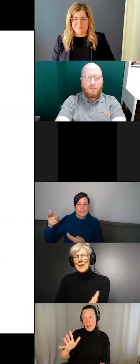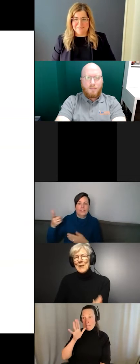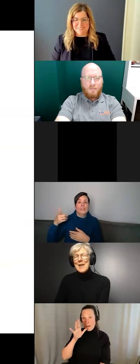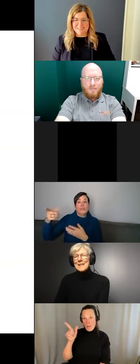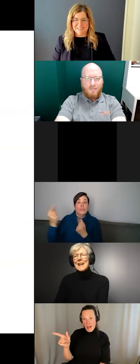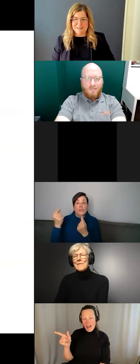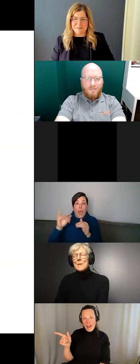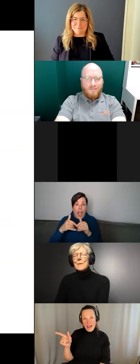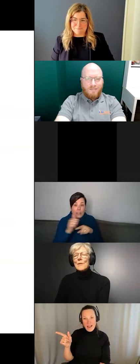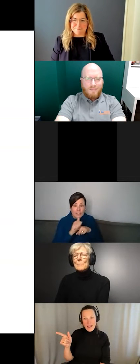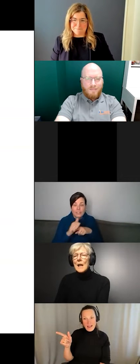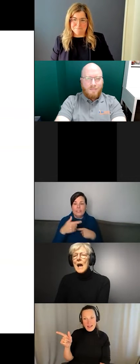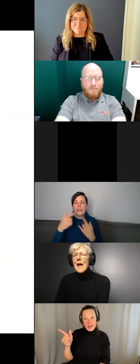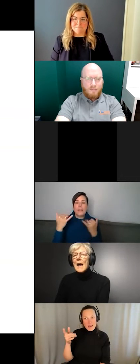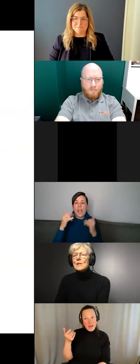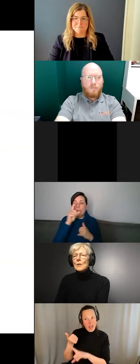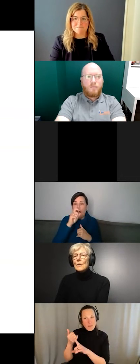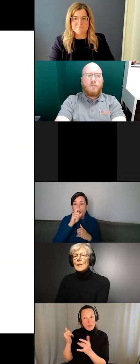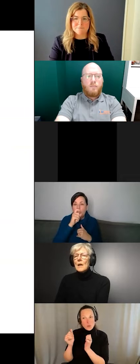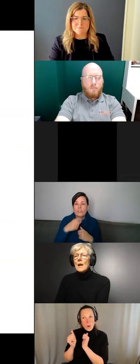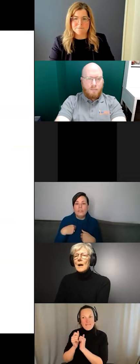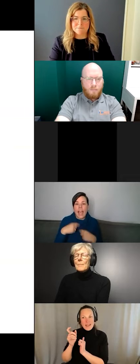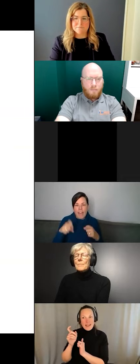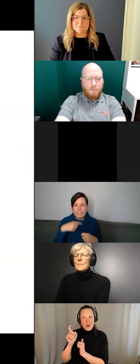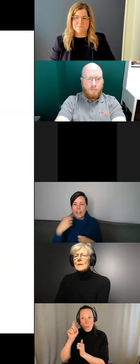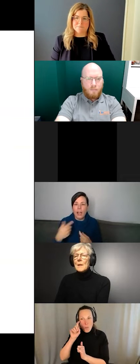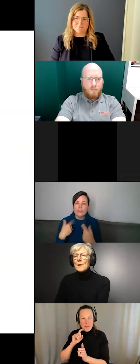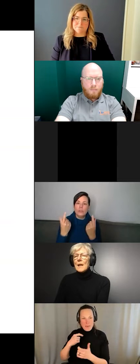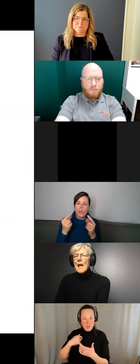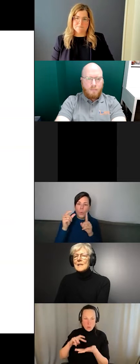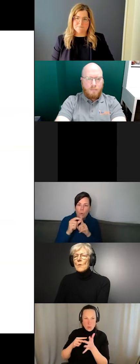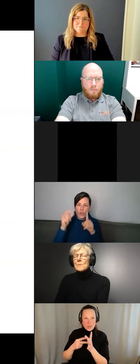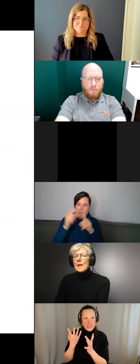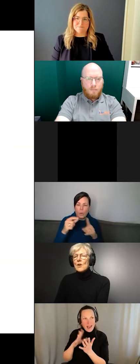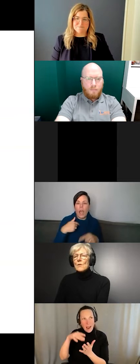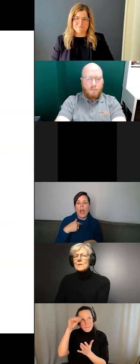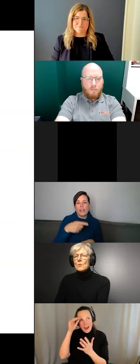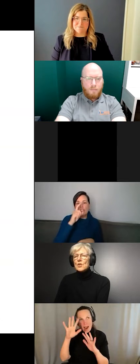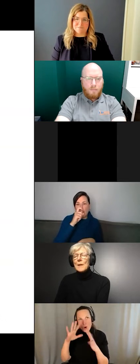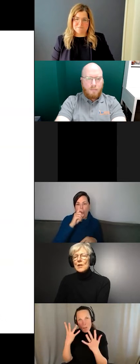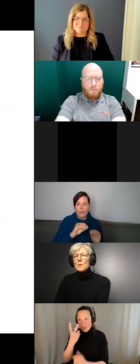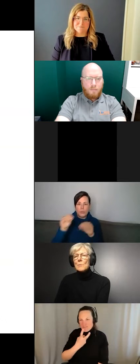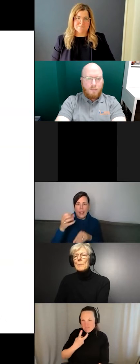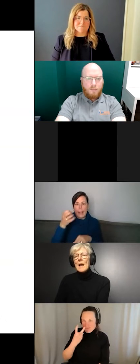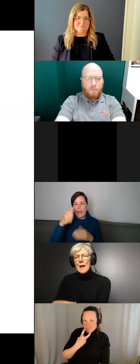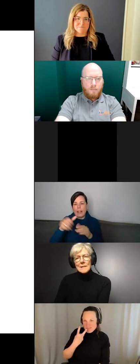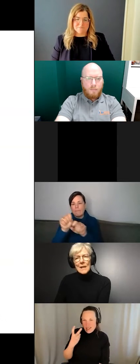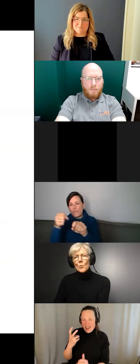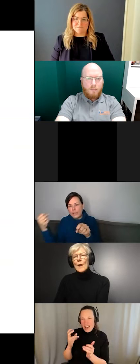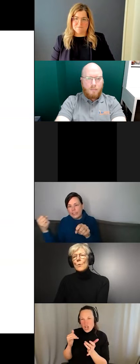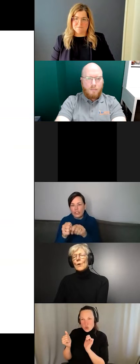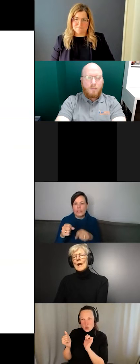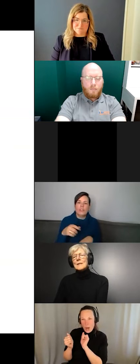mère jouait avec les poupées. J'aime ma femme, j'adore ma mère, je dois le dire immédiatement, mais je devais apprendre